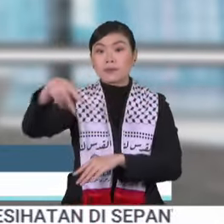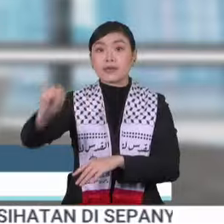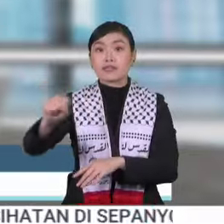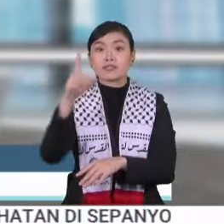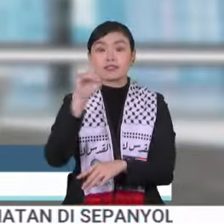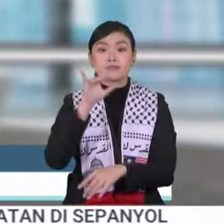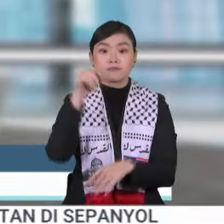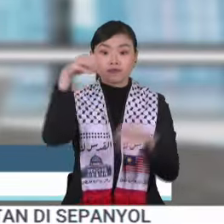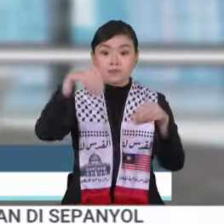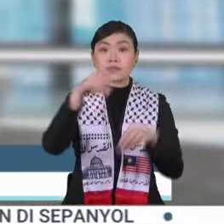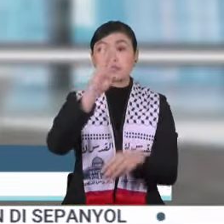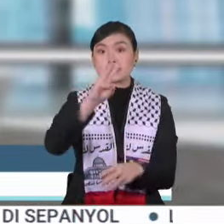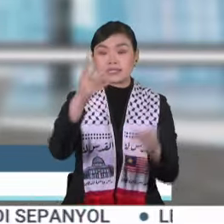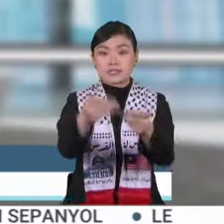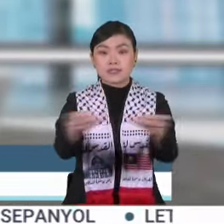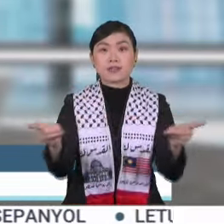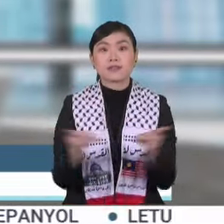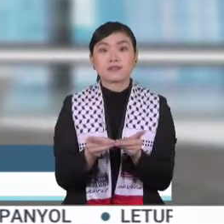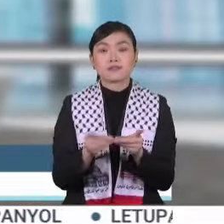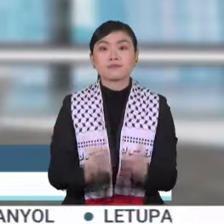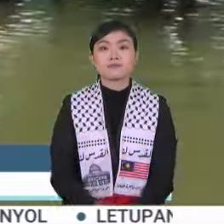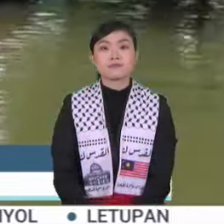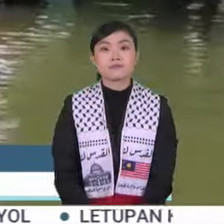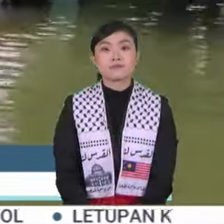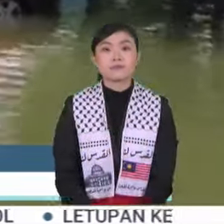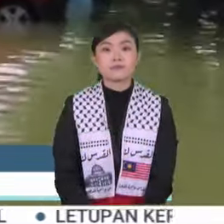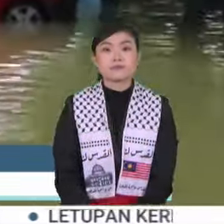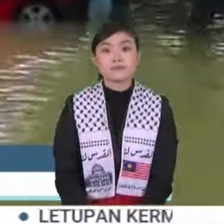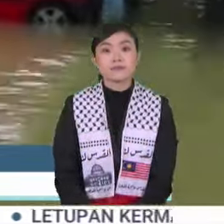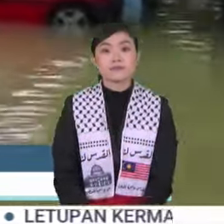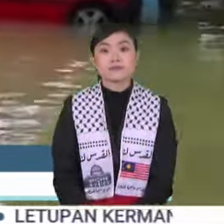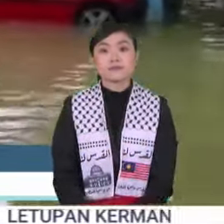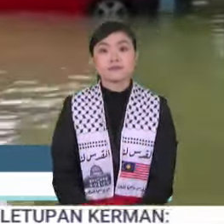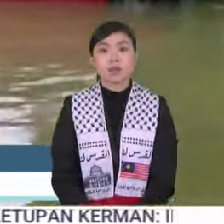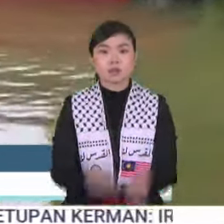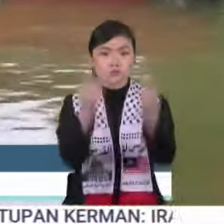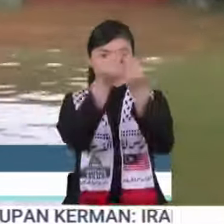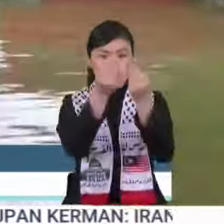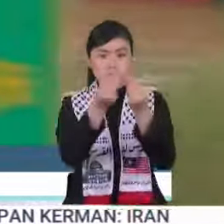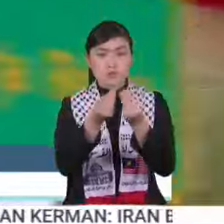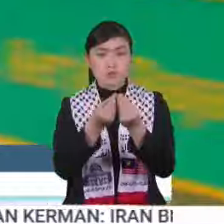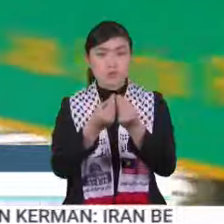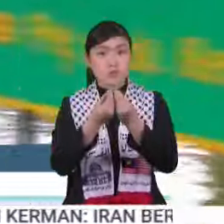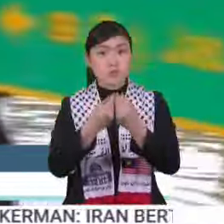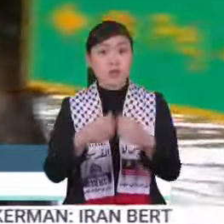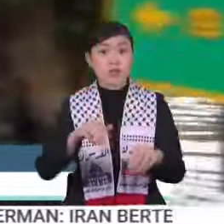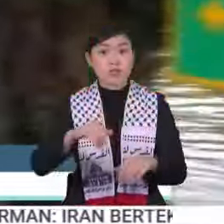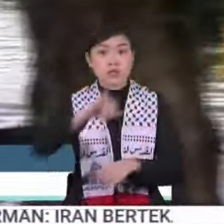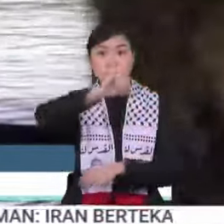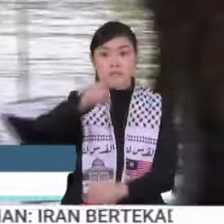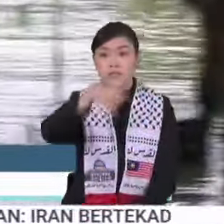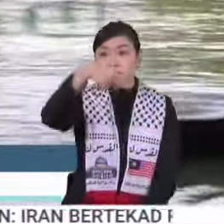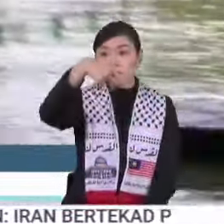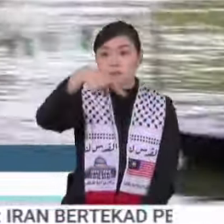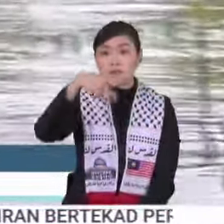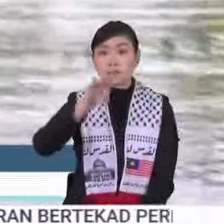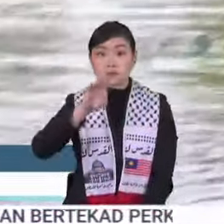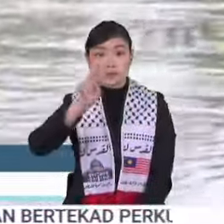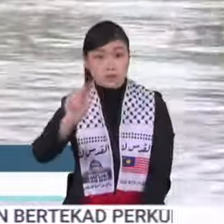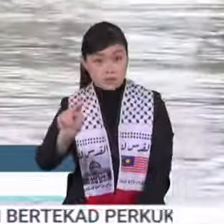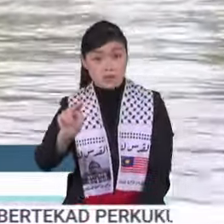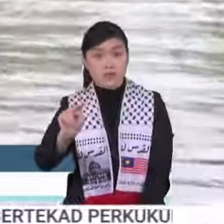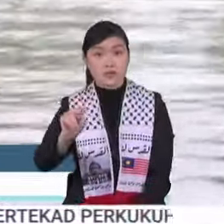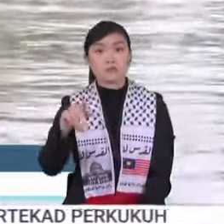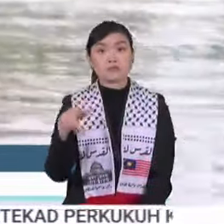PPS di enam buah daerah mengikut data yang dikemas kini jawatankuasa pengurusan bencana negeri